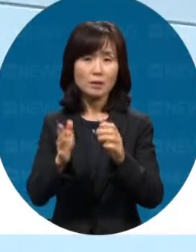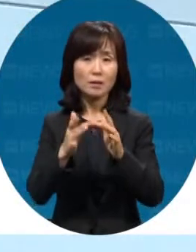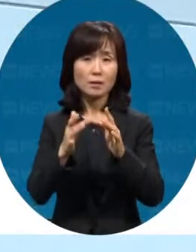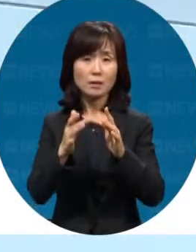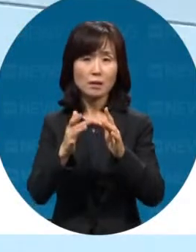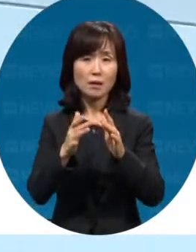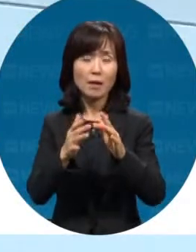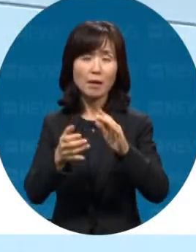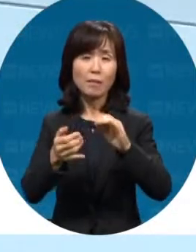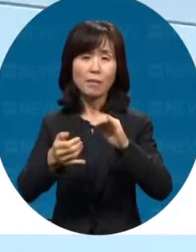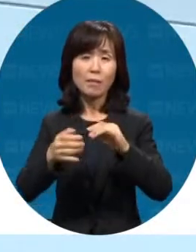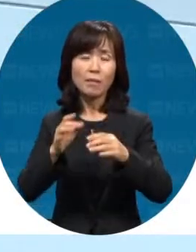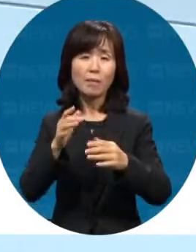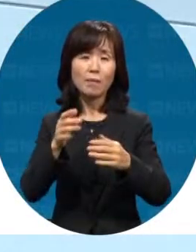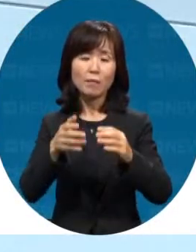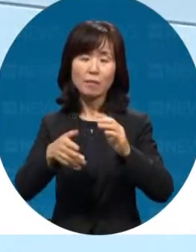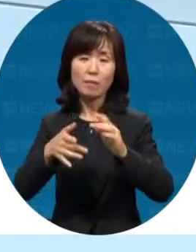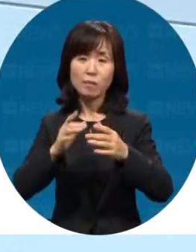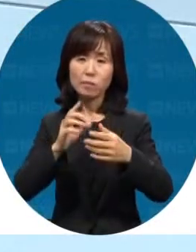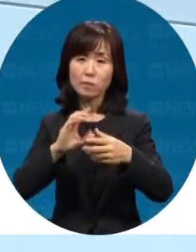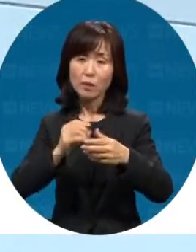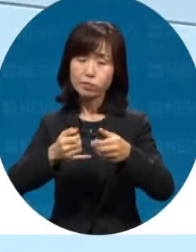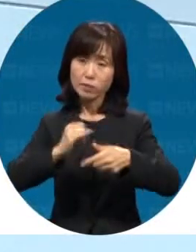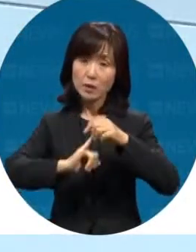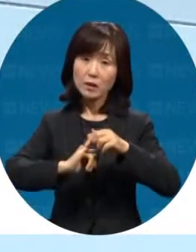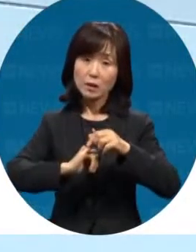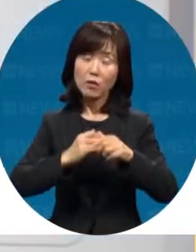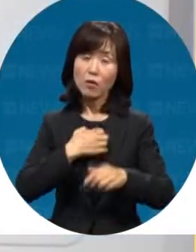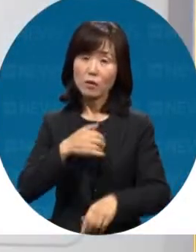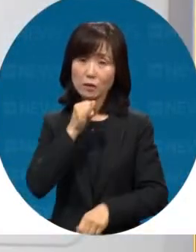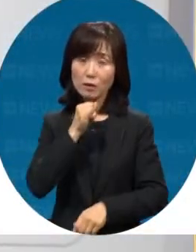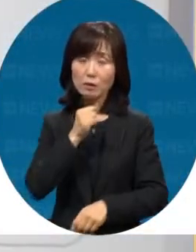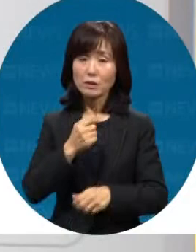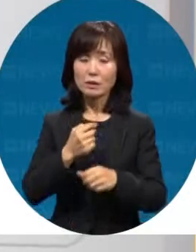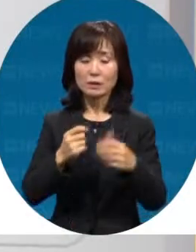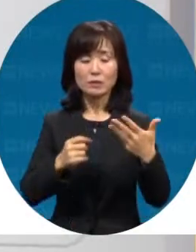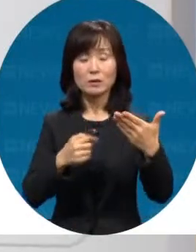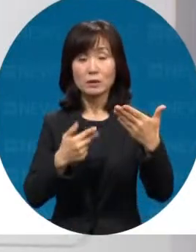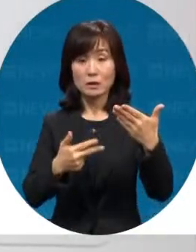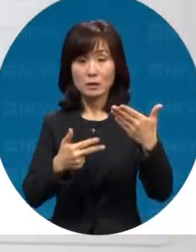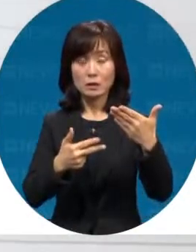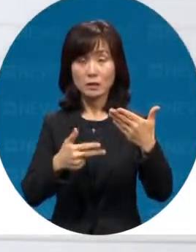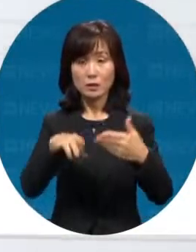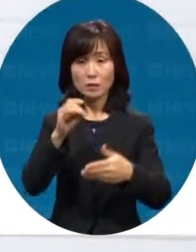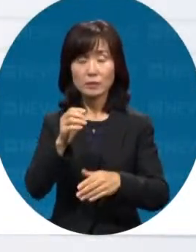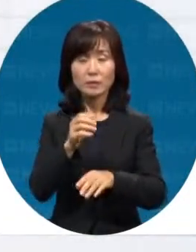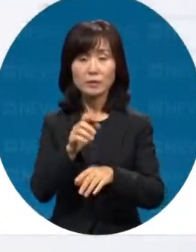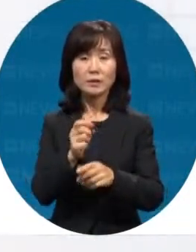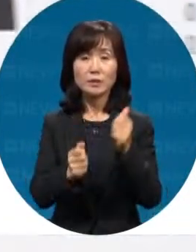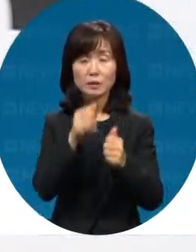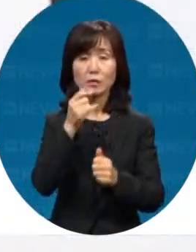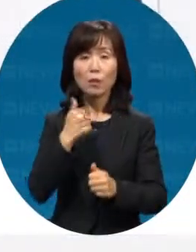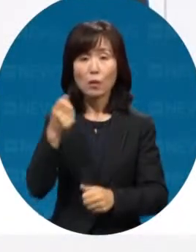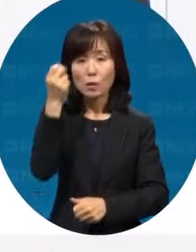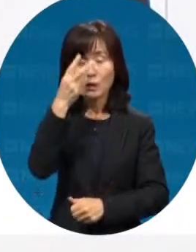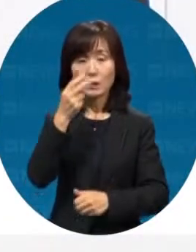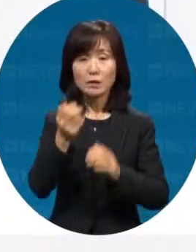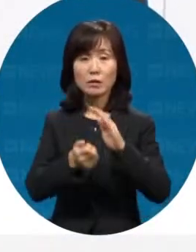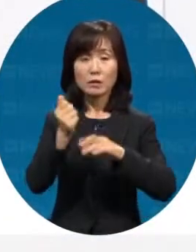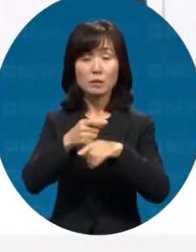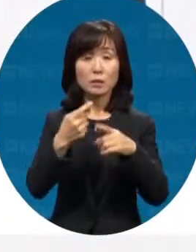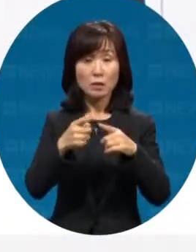우려도 제기됩니다 실제 지난 7일에는 컴퓨터 기반으로 처음 시행한 고등학교 2학년 대상 성취도 평가 가